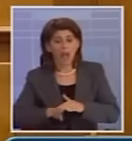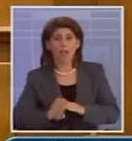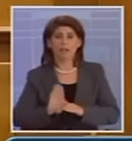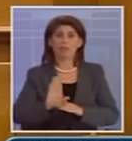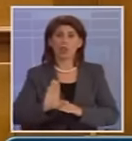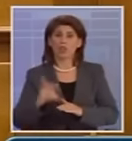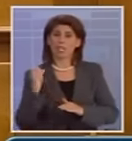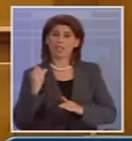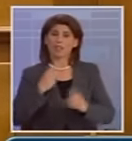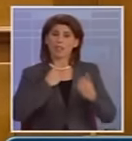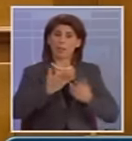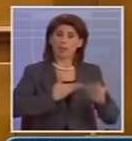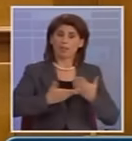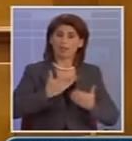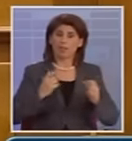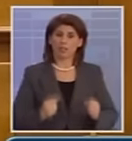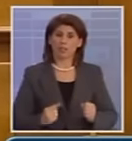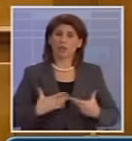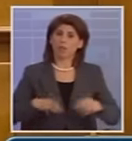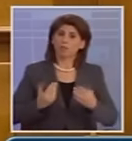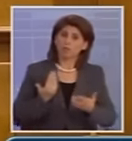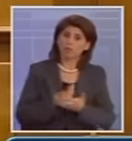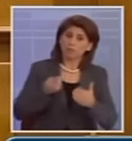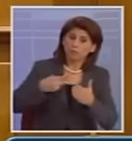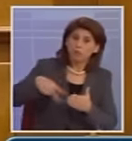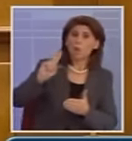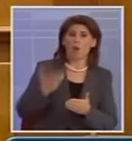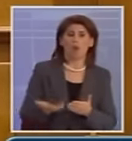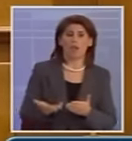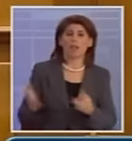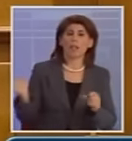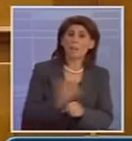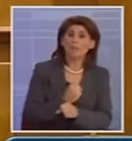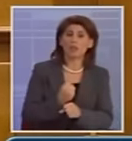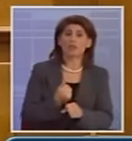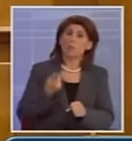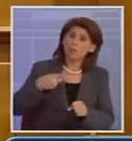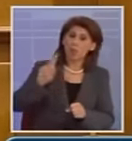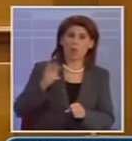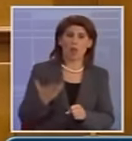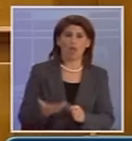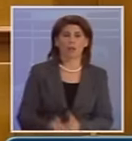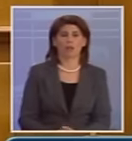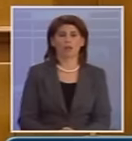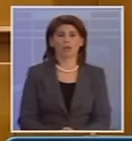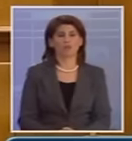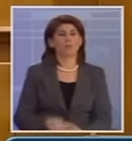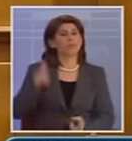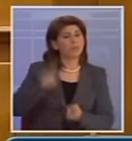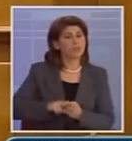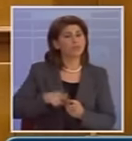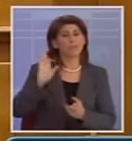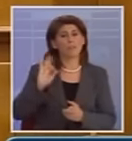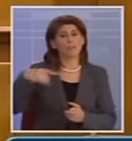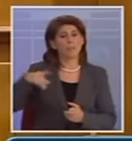τη διαπραγματευτική μας θέση, αρχίσαμε να ζητάμε περισσότερα για να πετύχουμε περισσότερα. Από τη μείωση του ΦΠΑ στην